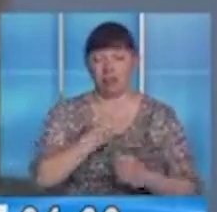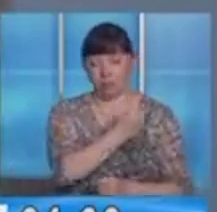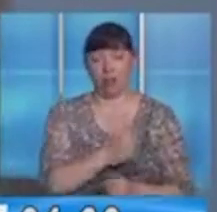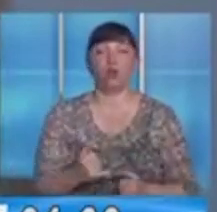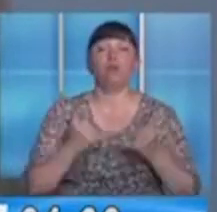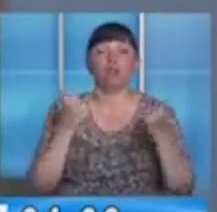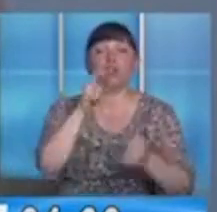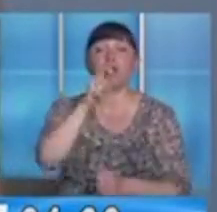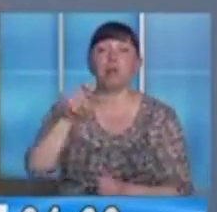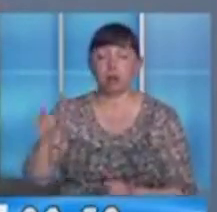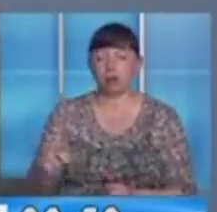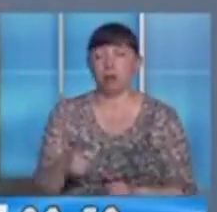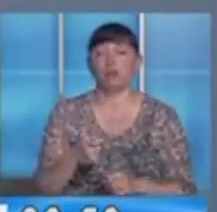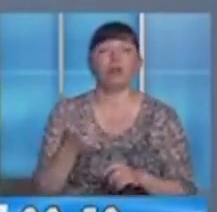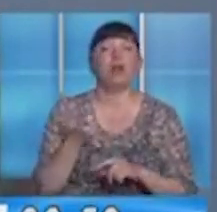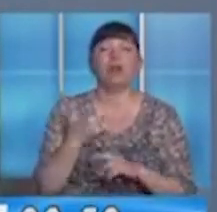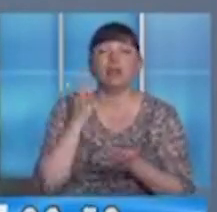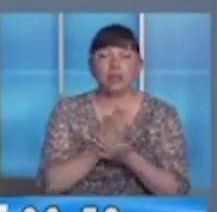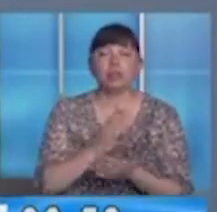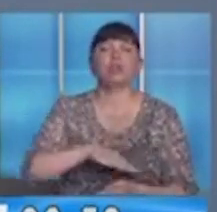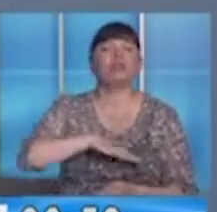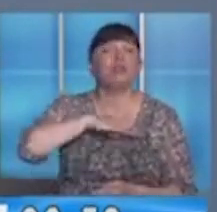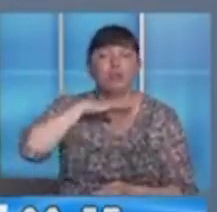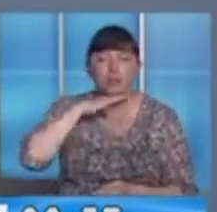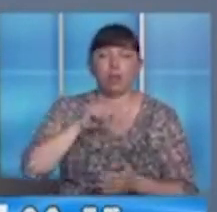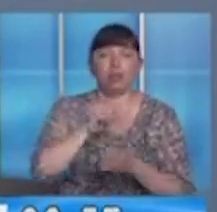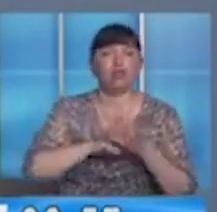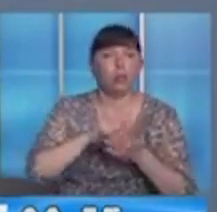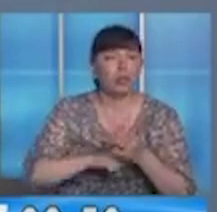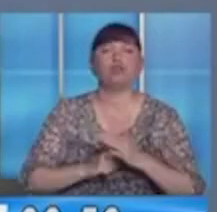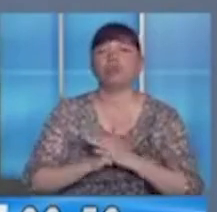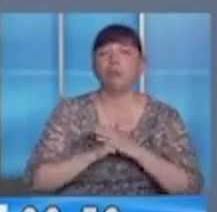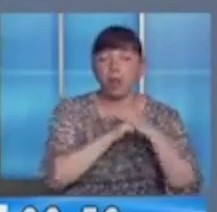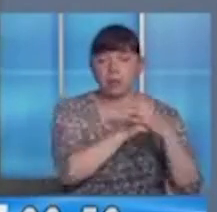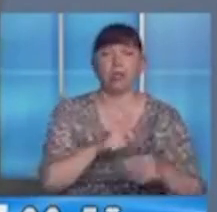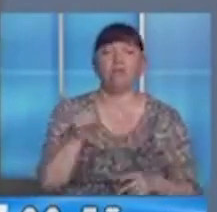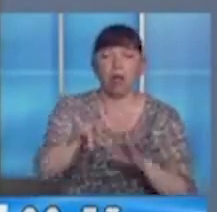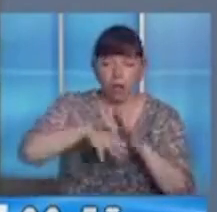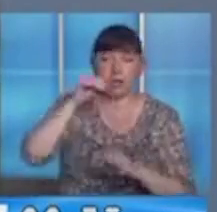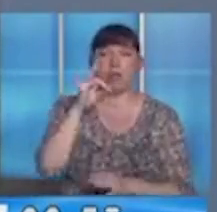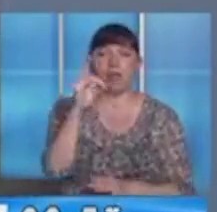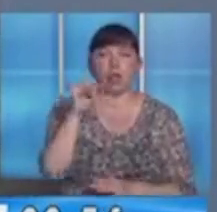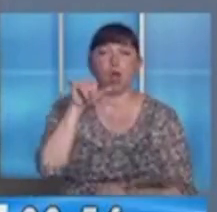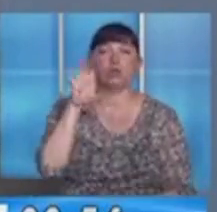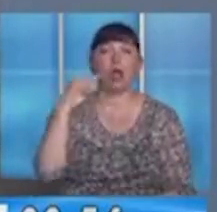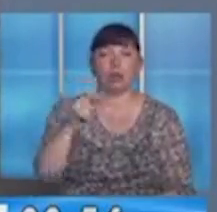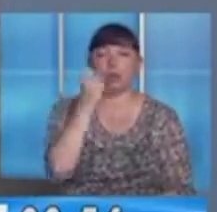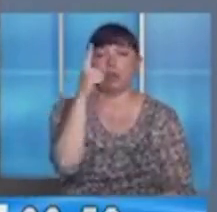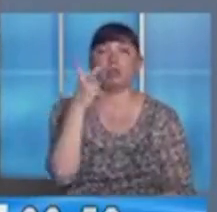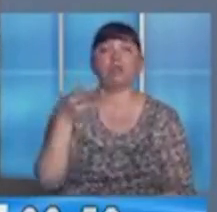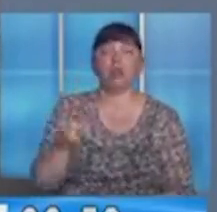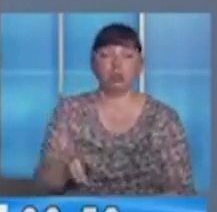Stimați concetățeni, sunt suficiente motive să votați blocul Renatul Usatoi pe 11 iulie. Noi nu